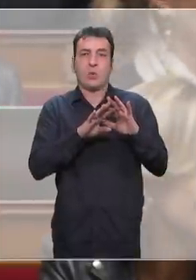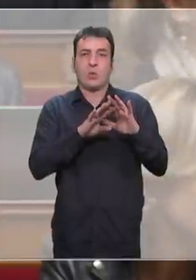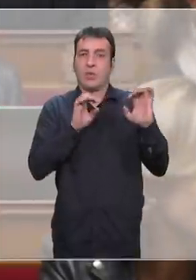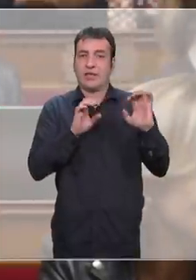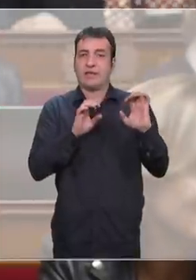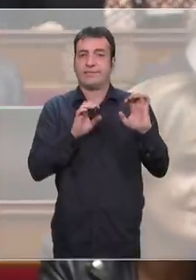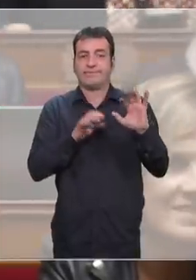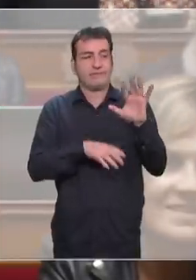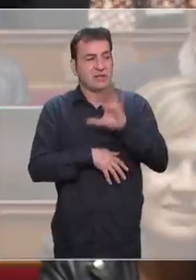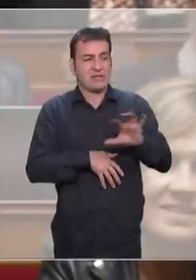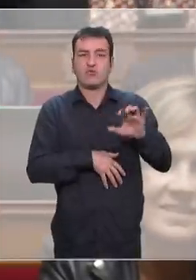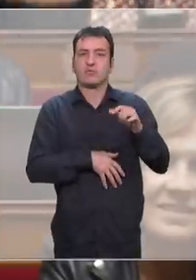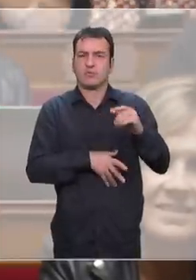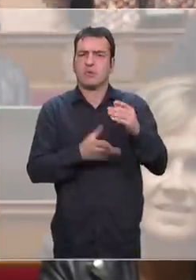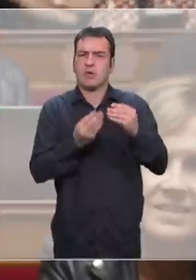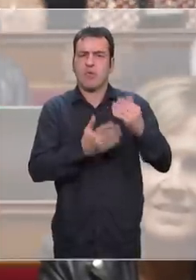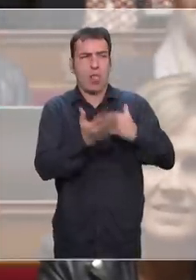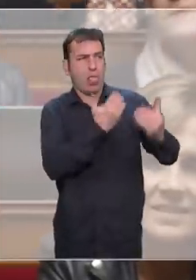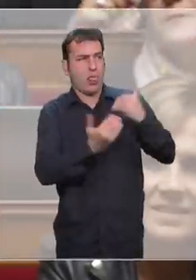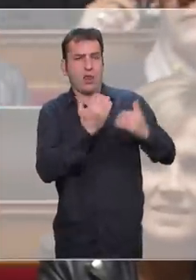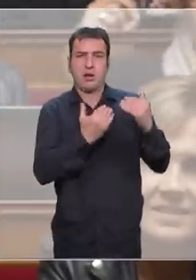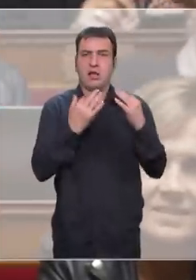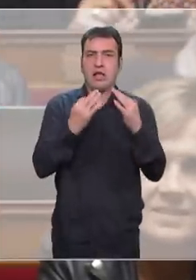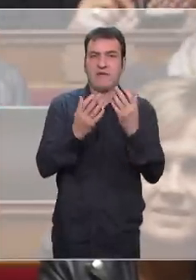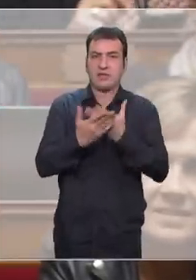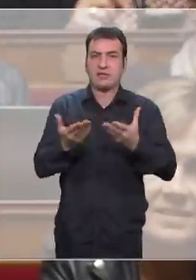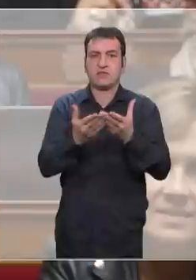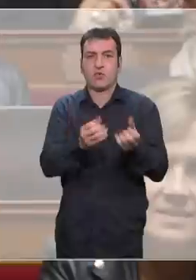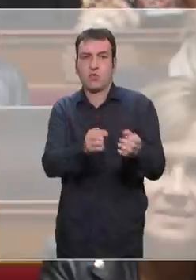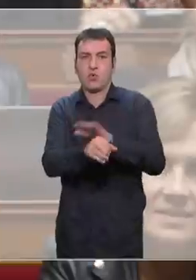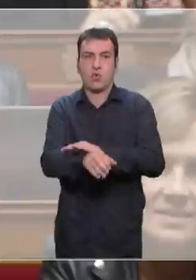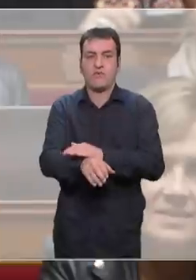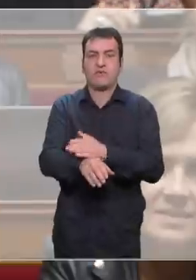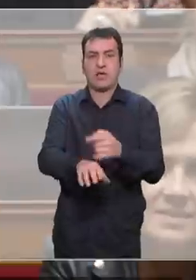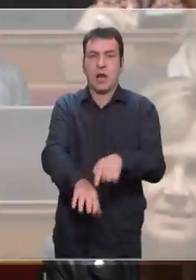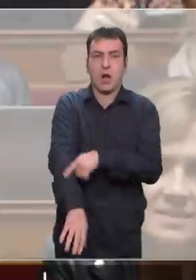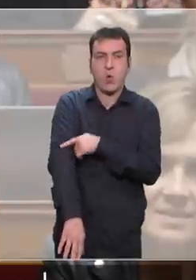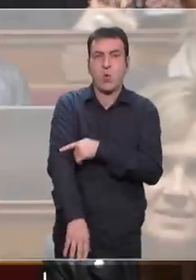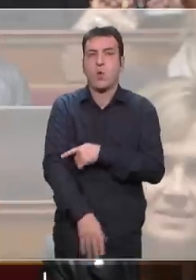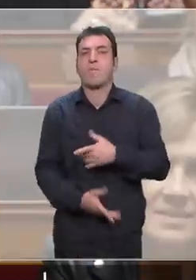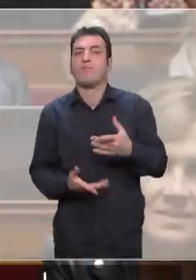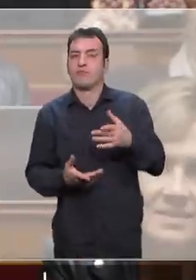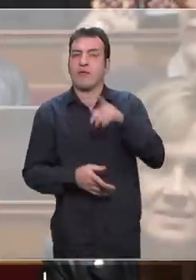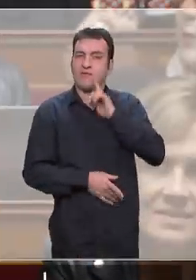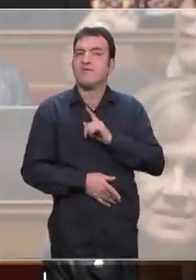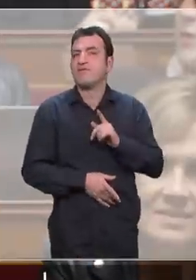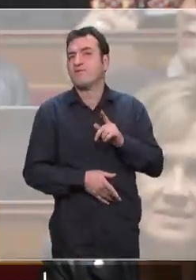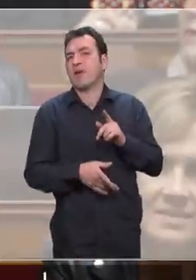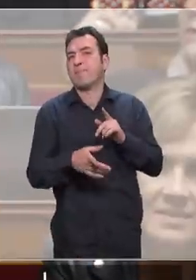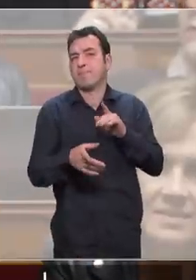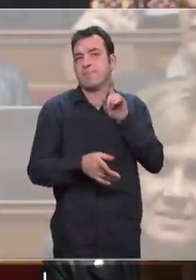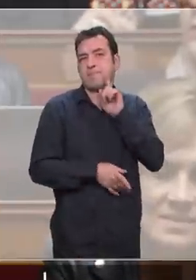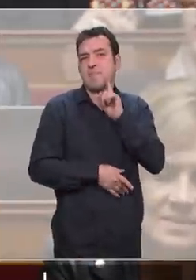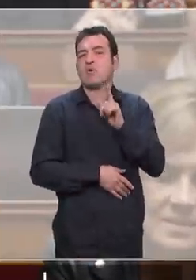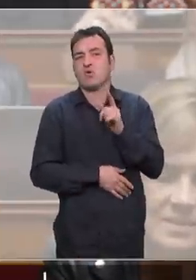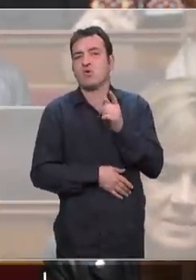je reçois de nombreuses interpellations sur les situations de Covid long. Sophie, mère de deux enfants et en activité, me racontait encore son Covid de